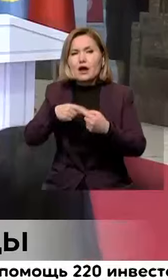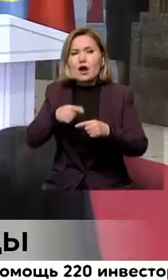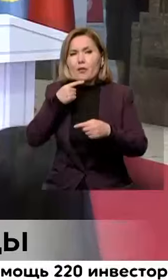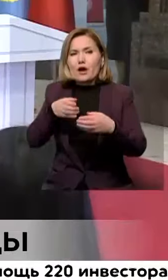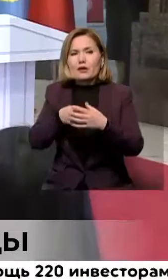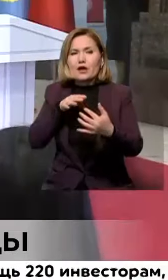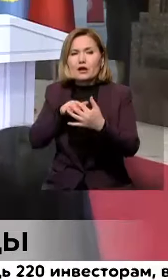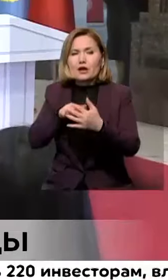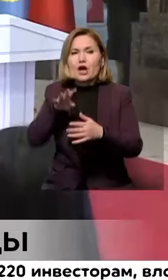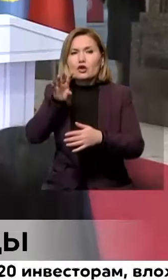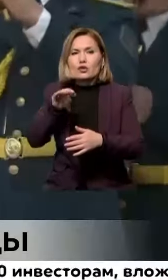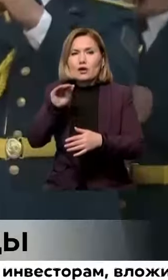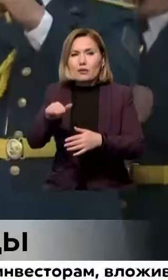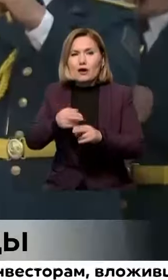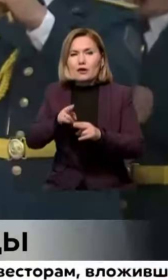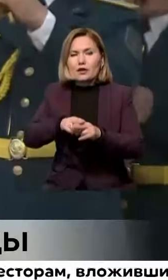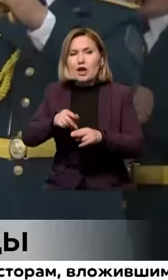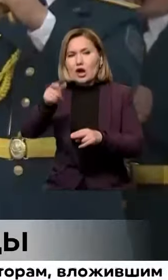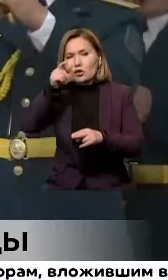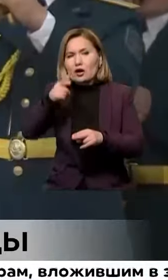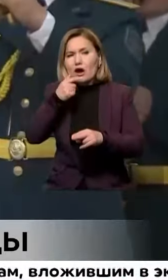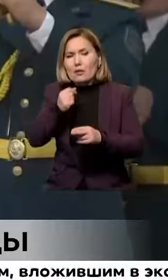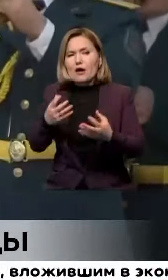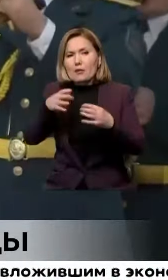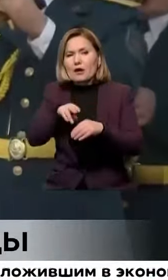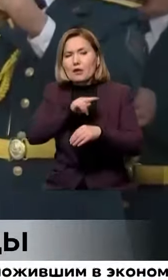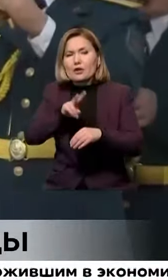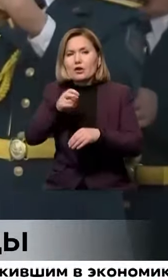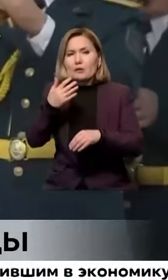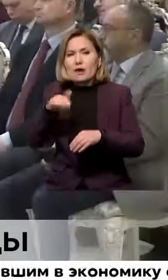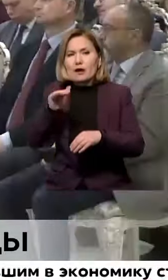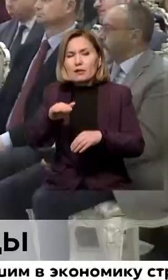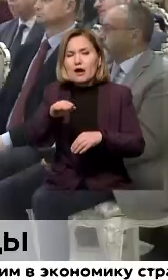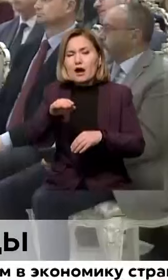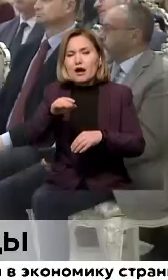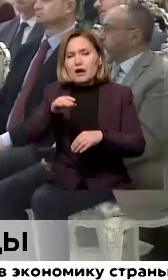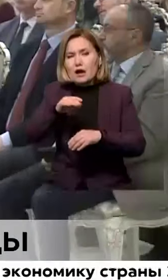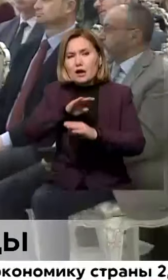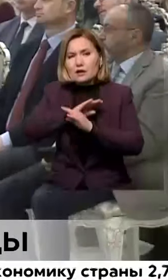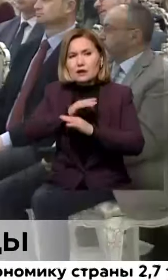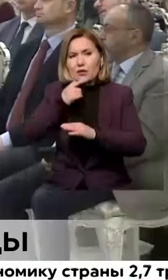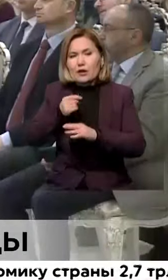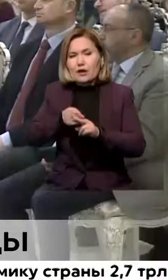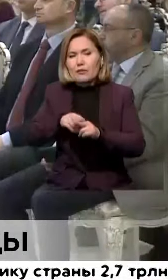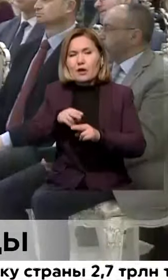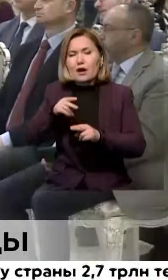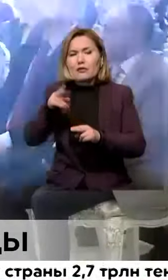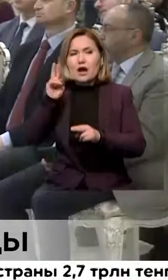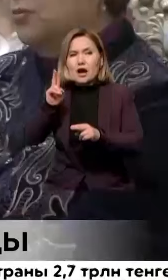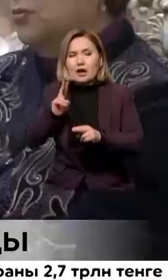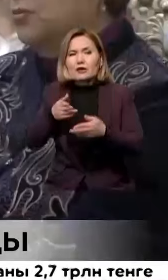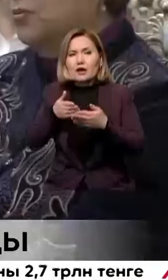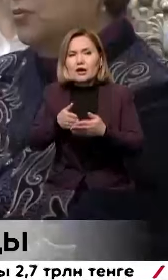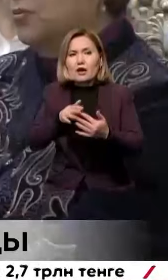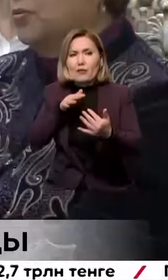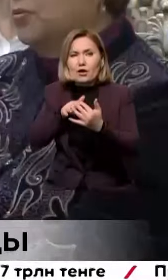қарсы шайқаста 400 мыңға жуық түрік әскері күш біріктіріп, оның 250 мыңы қаза тапты. Әскери теңіз шайқастарына нәтиже ала